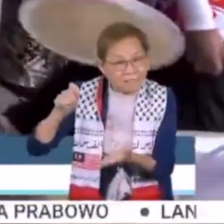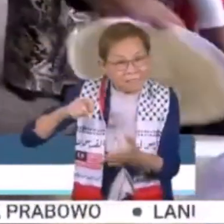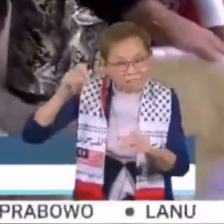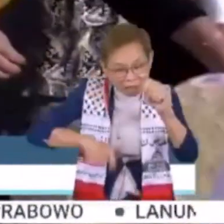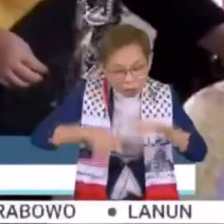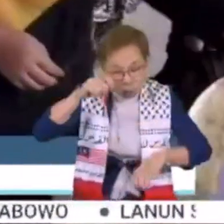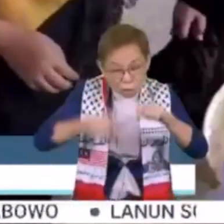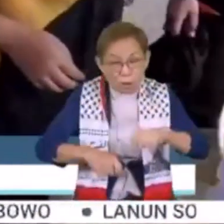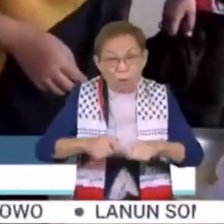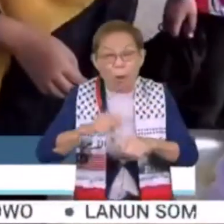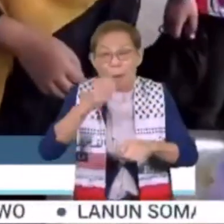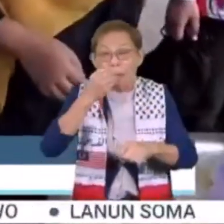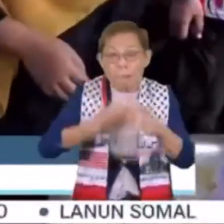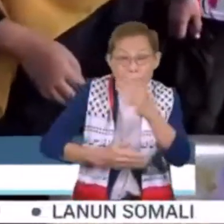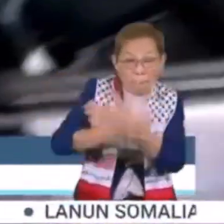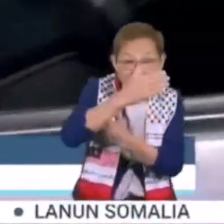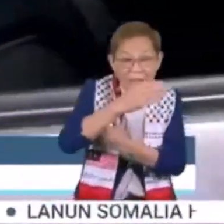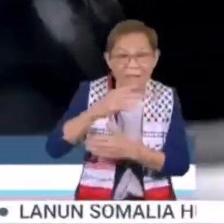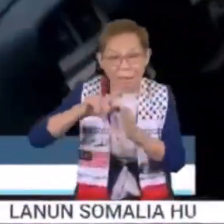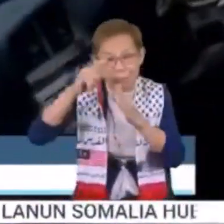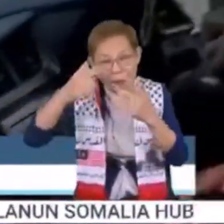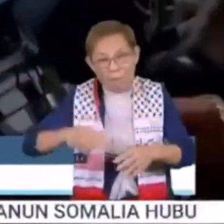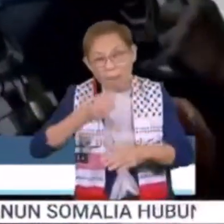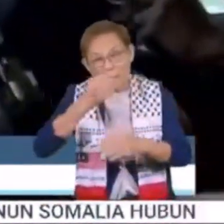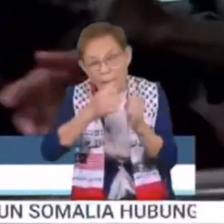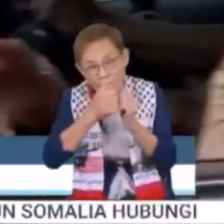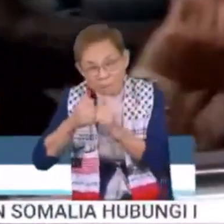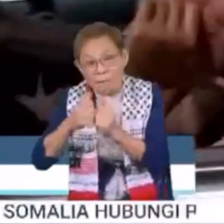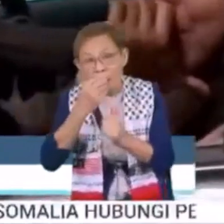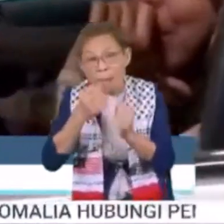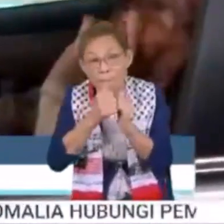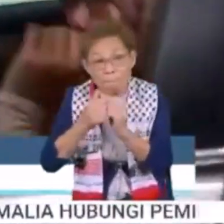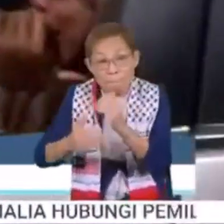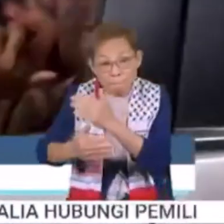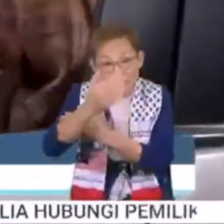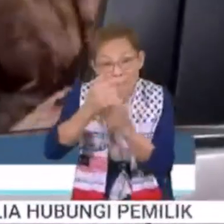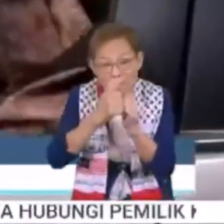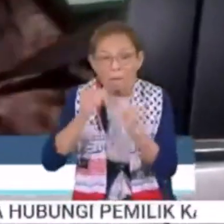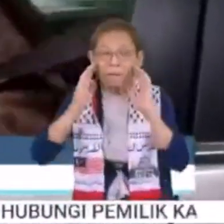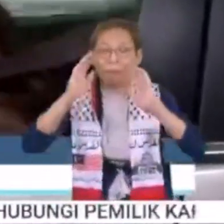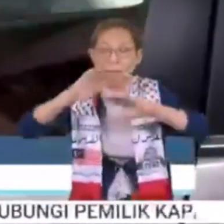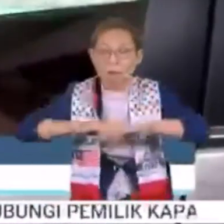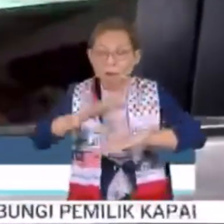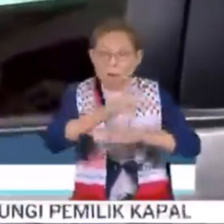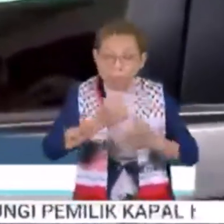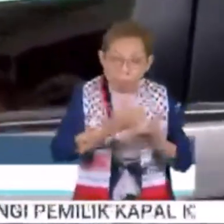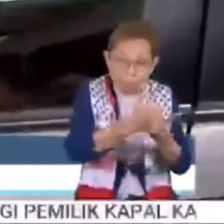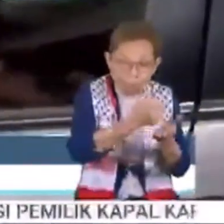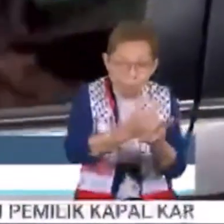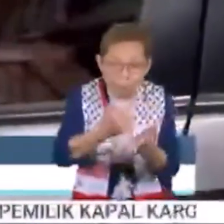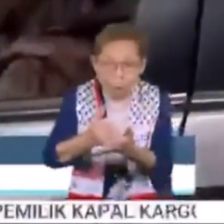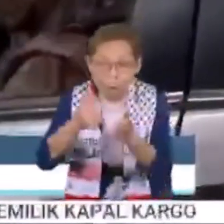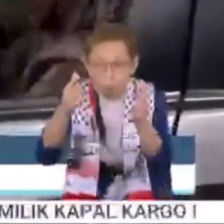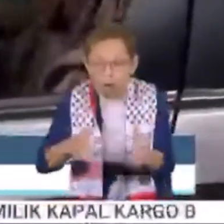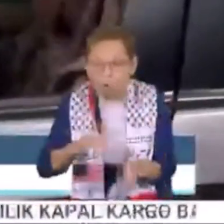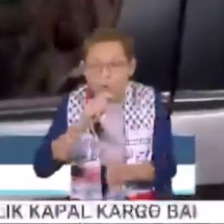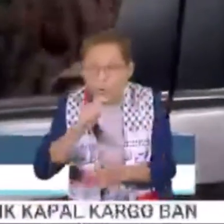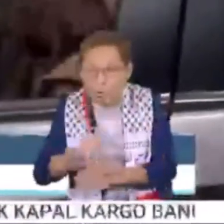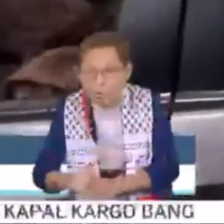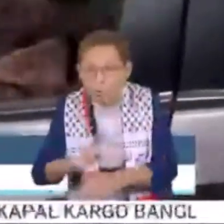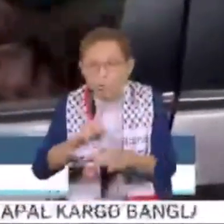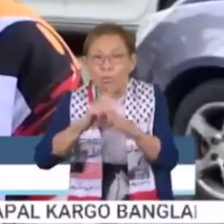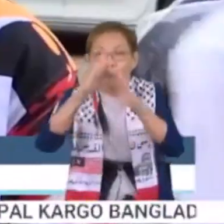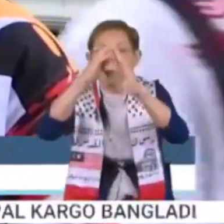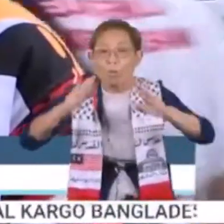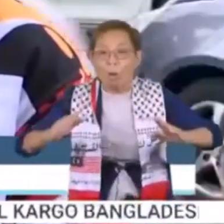adakan aktiviti ketuk-ketuk sahur. Kemudian kita akan bersahur bersama-sama, menunaikan solat dan kami akan menyantuni warga emas di